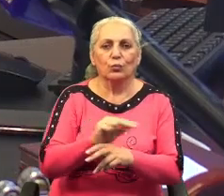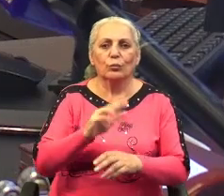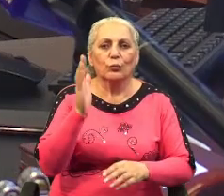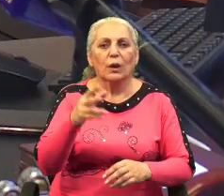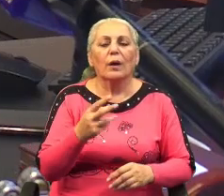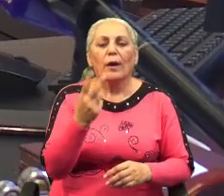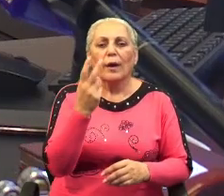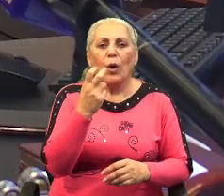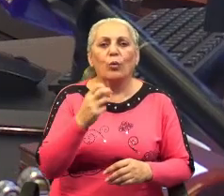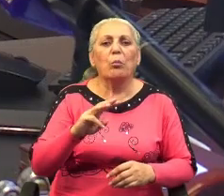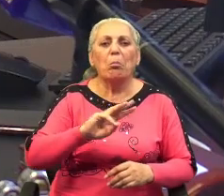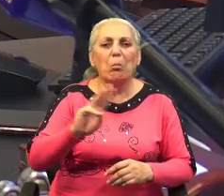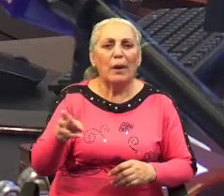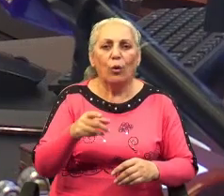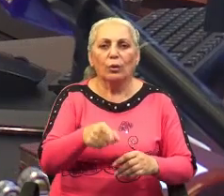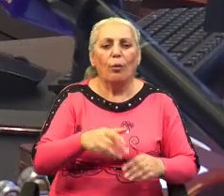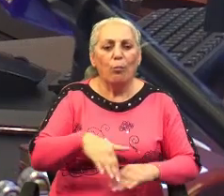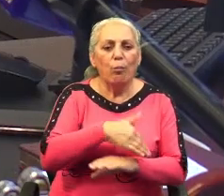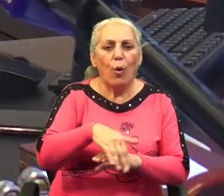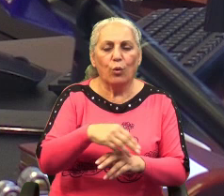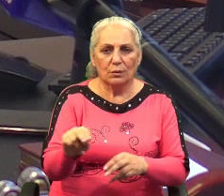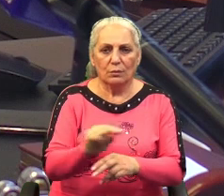միլիոնանոց փողոցների վերանորոգման